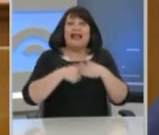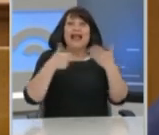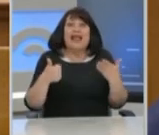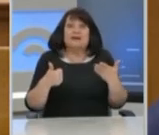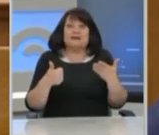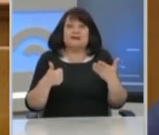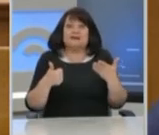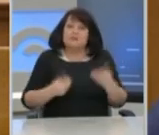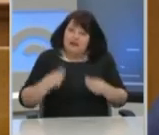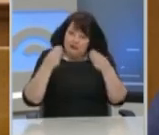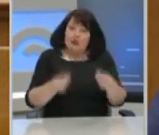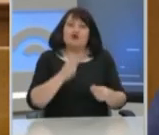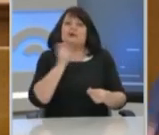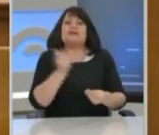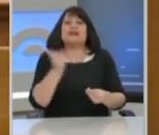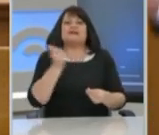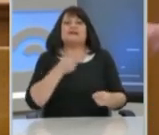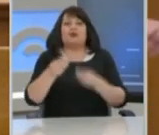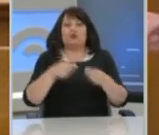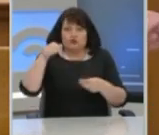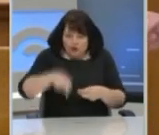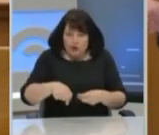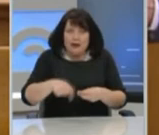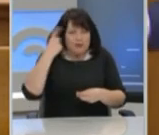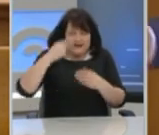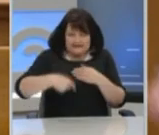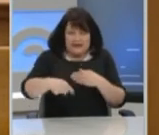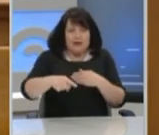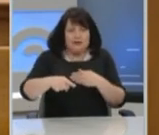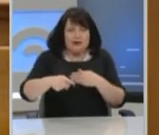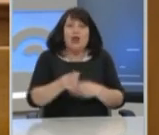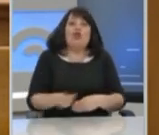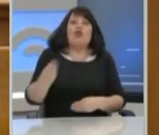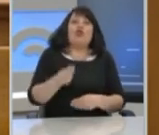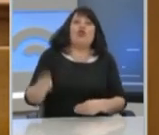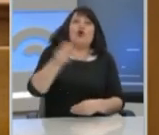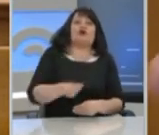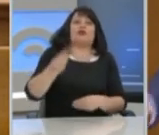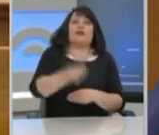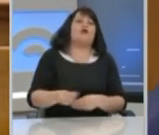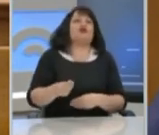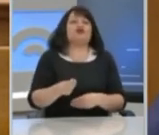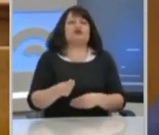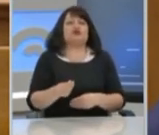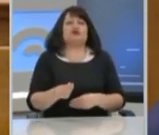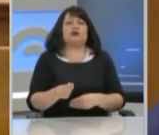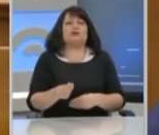όταν γνωρίζαμε την υπεραπόδοση, και τώρα έρχεστε και λέτε δώστε άλλο τόσο τώρα. Δεν πειράζει, χωρίς συνεννόηση και ας